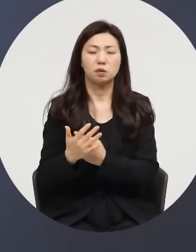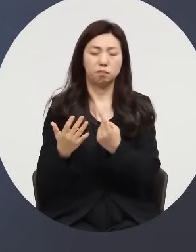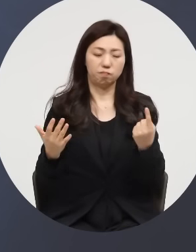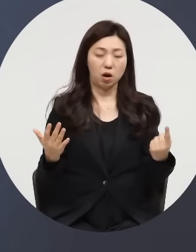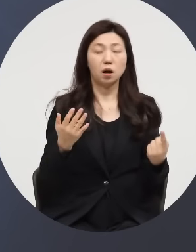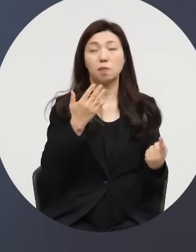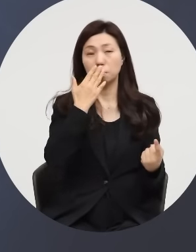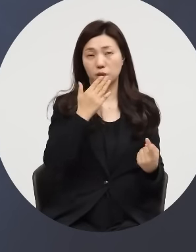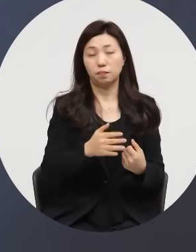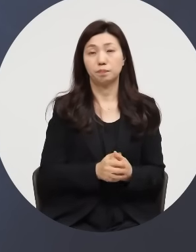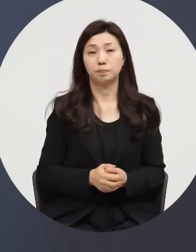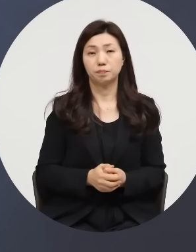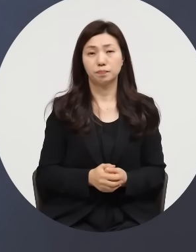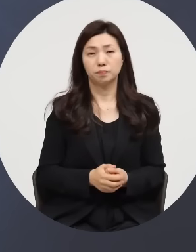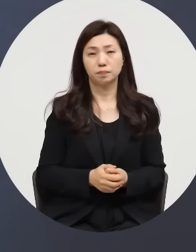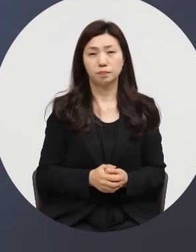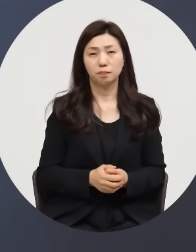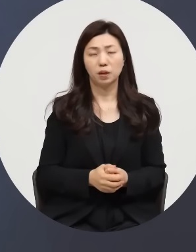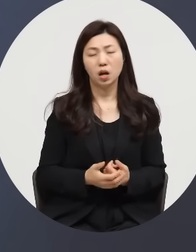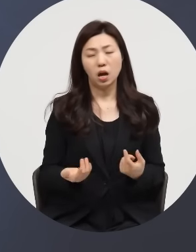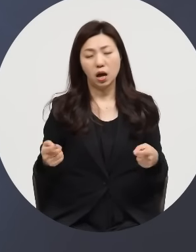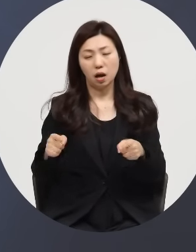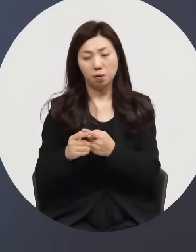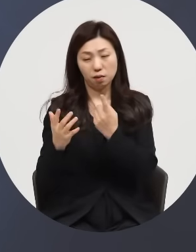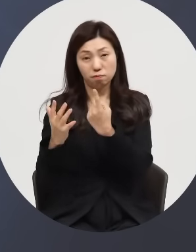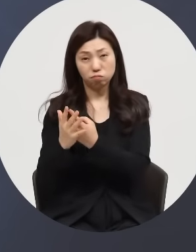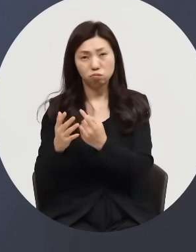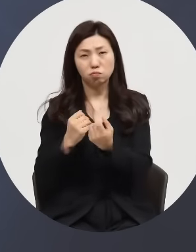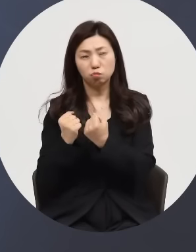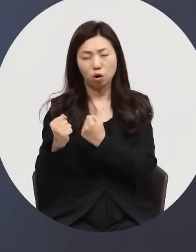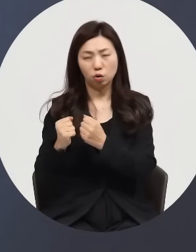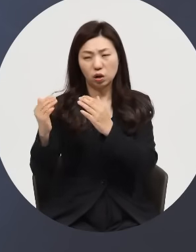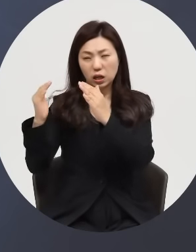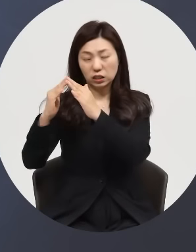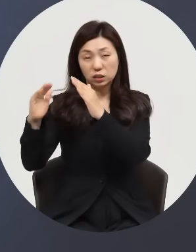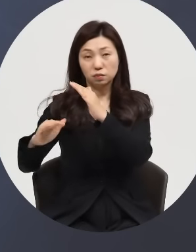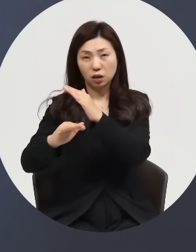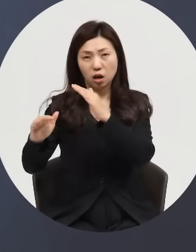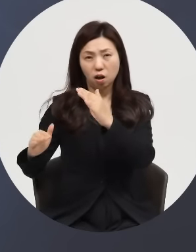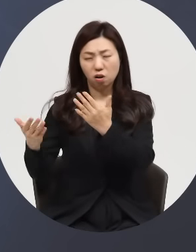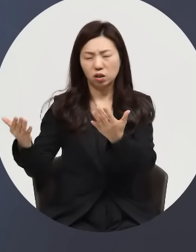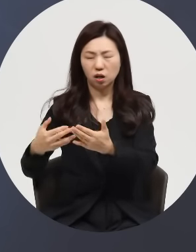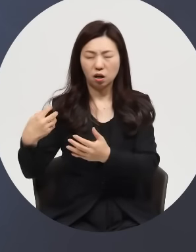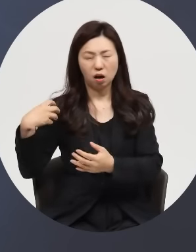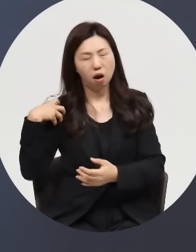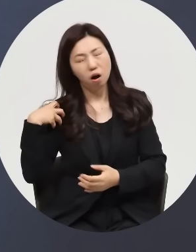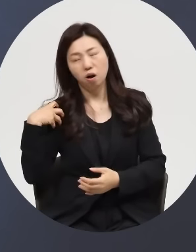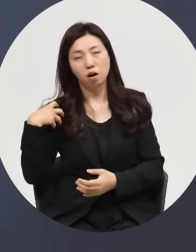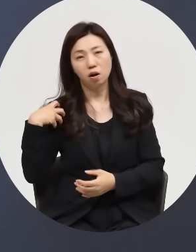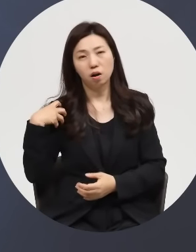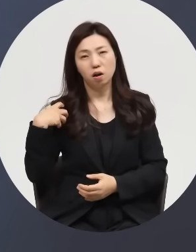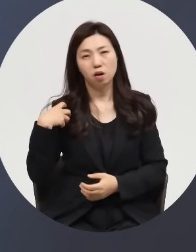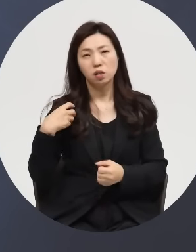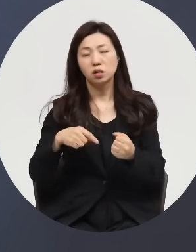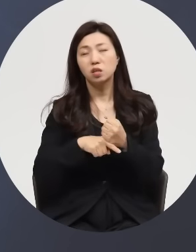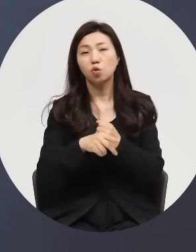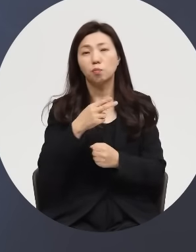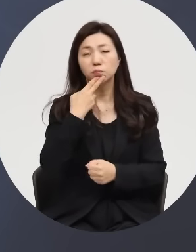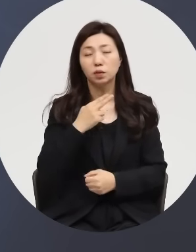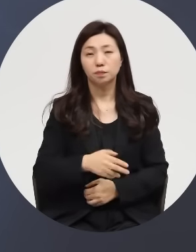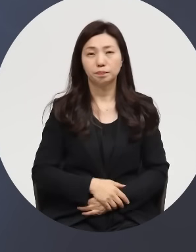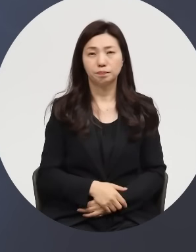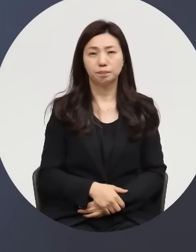되고 있어도 그 집안일에 상관을 안 해야 돼요. 자기가 그 다 책임질 아무런 이유가